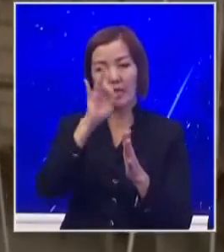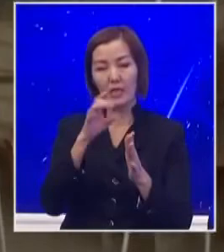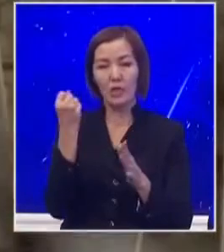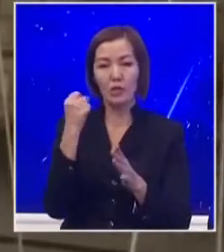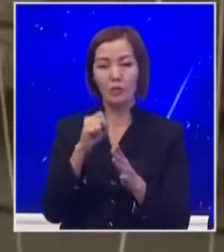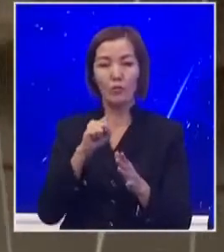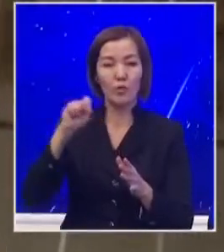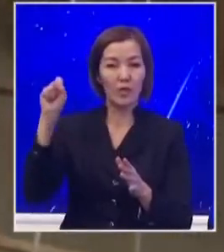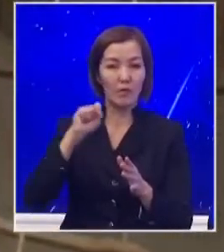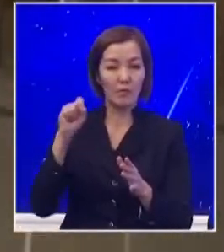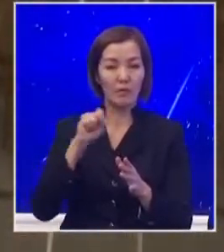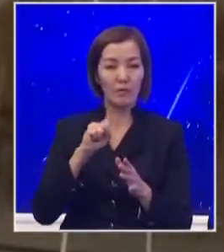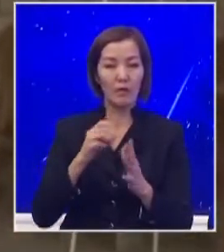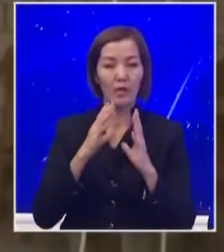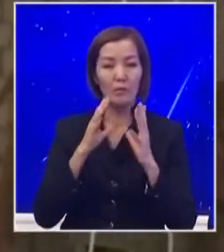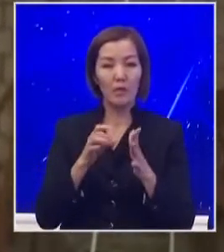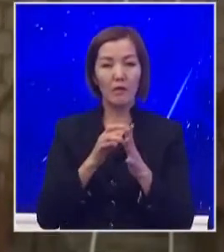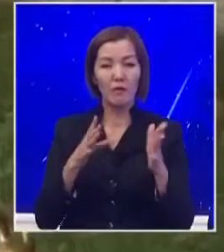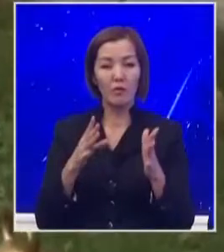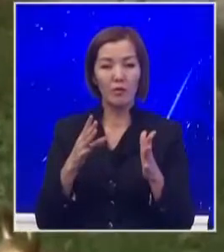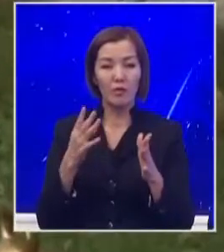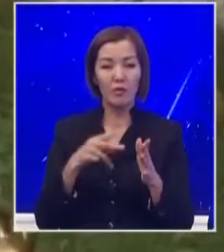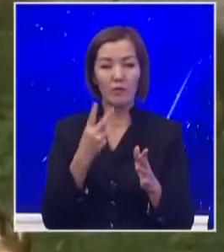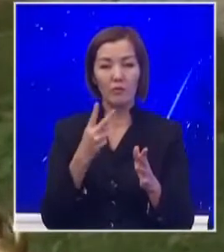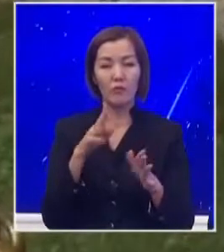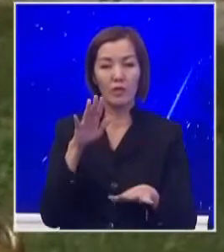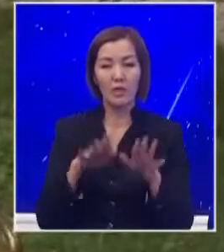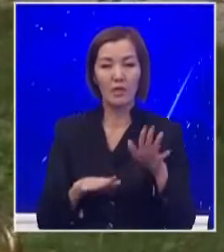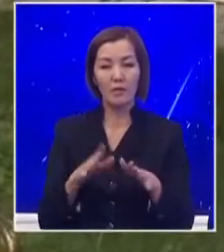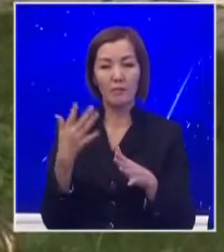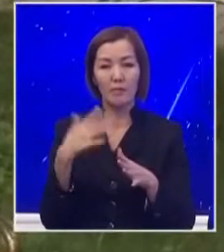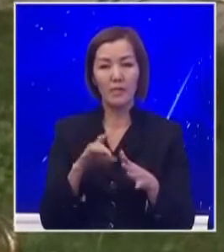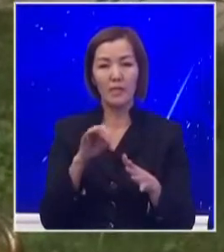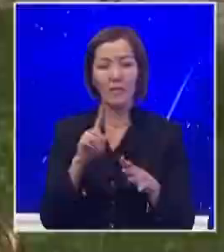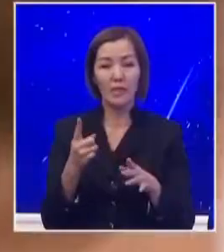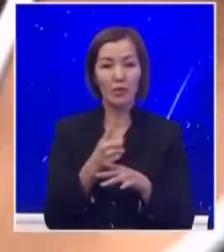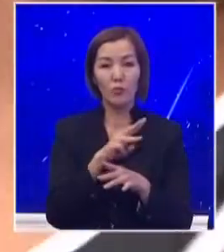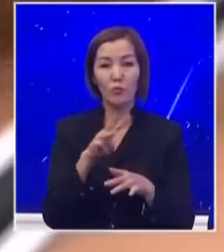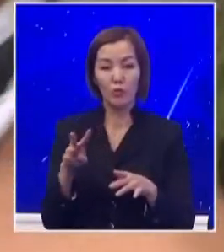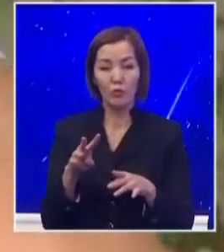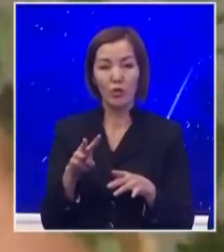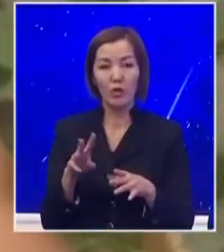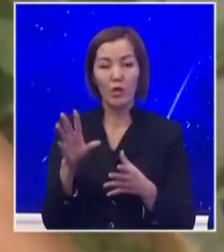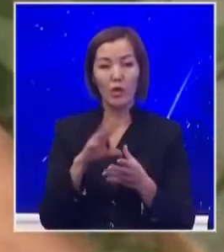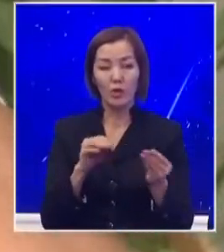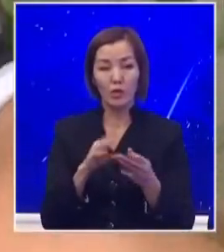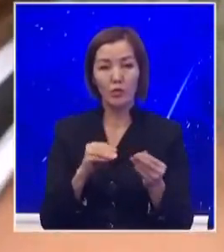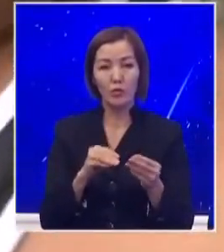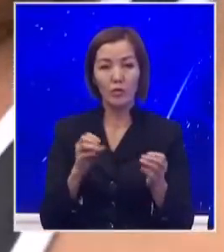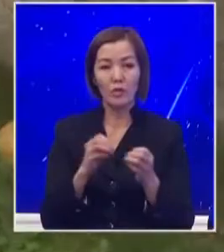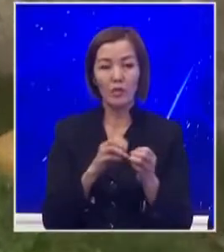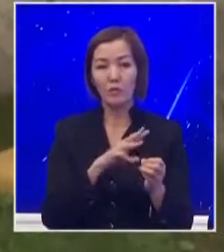гиревому спорту. Он побил мировой рекорд, подняв 32-килограммовую гирю 50 раз за одну минуту. Кроме этого, за 10 минут